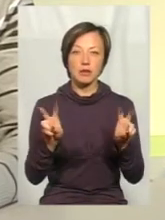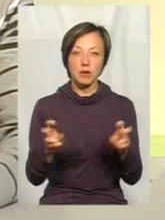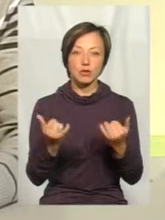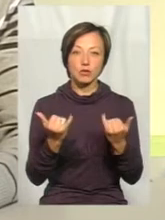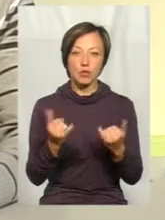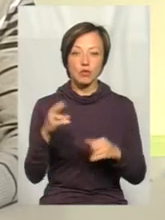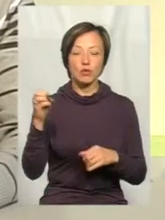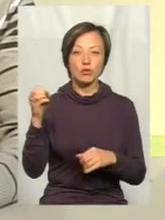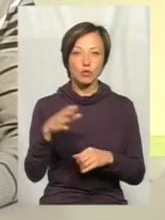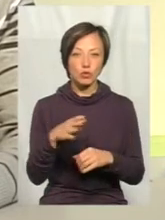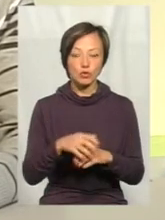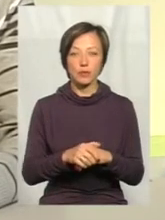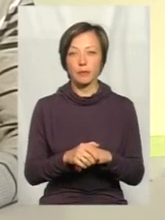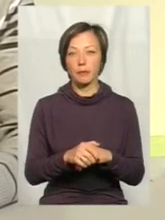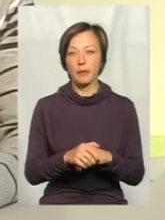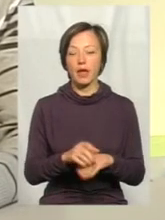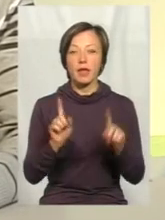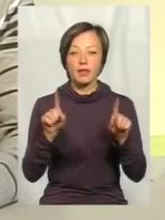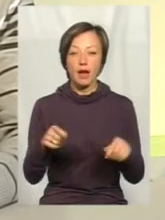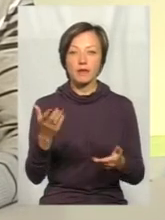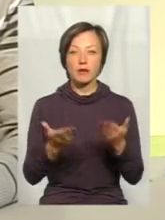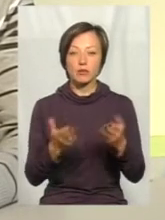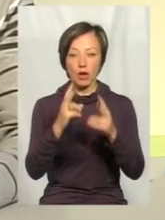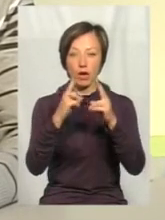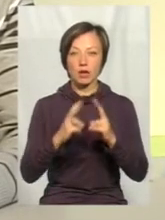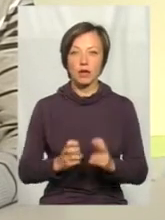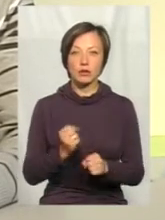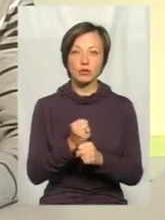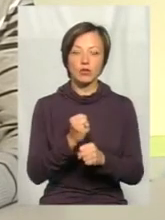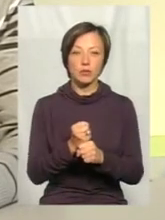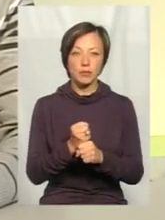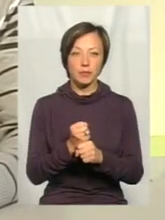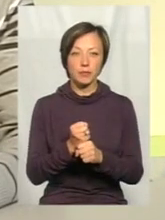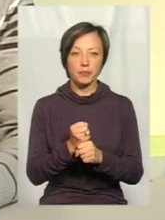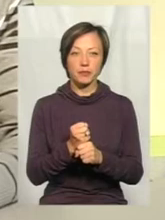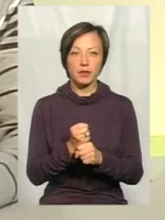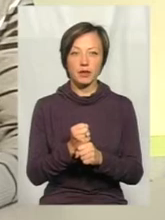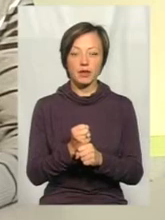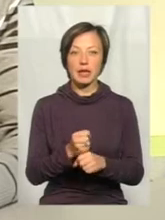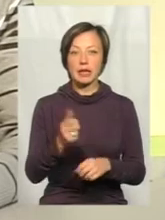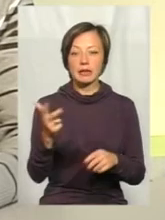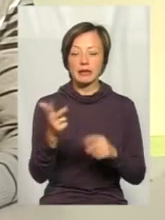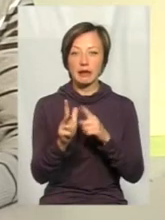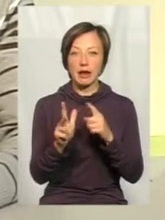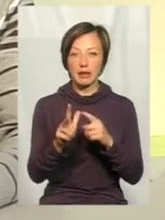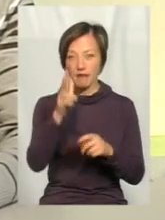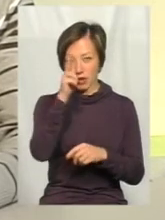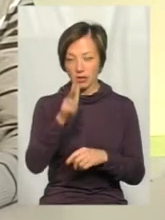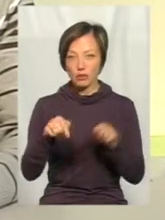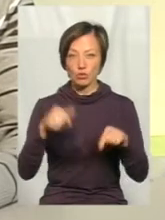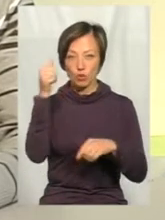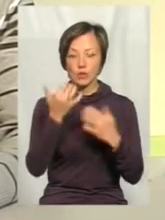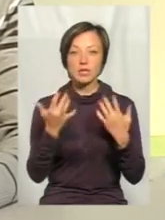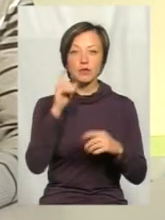по сонцю. Так? Навіть якщо беремо аналіз за третій квартал цього року, скільки в Україні